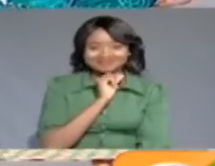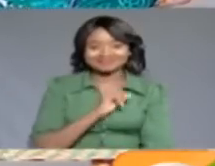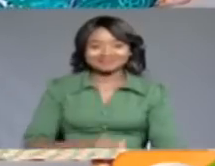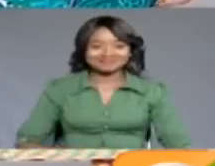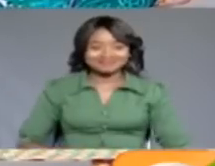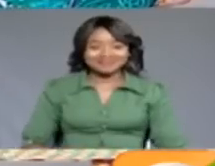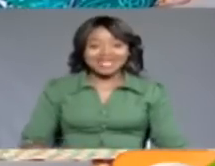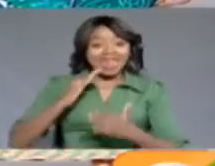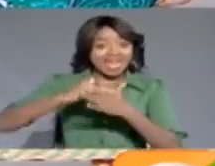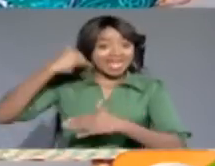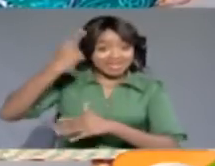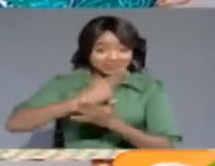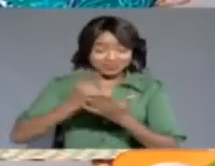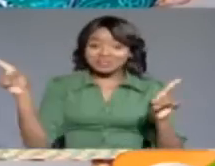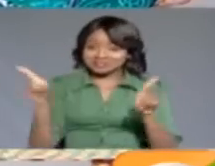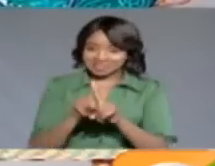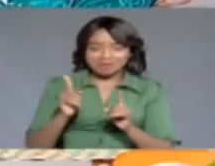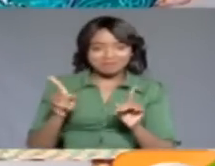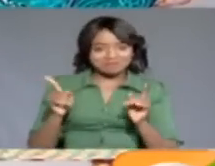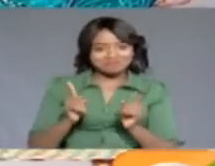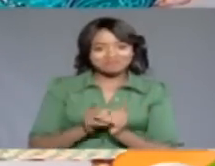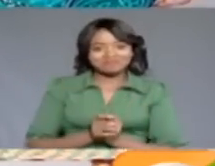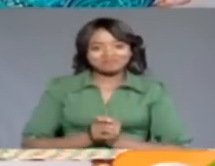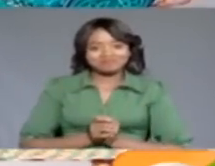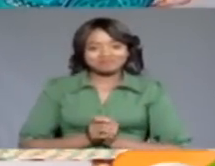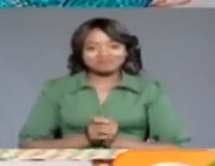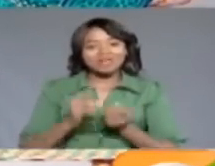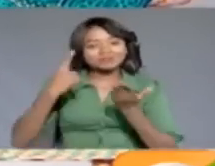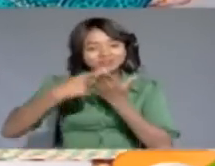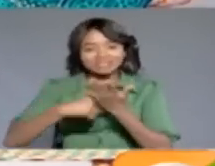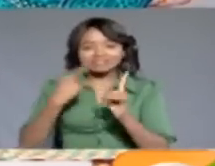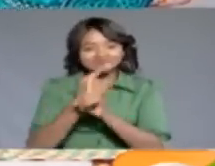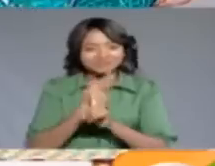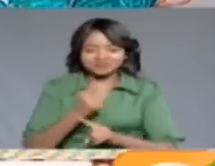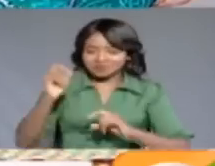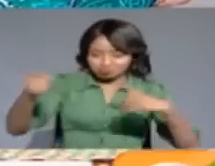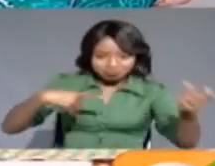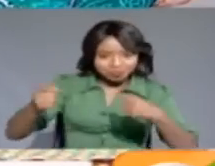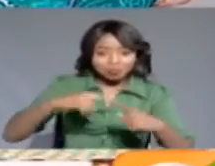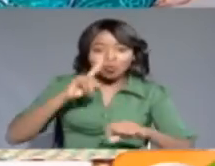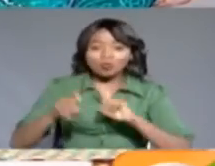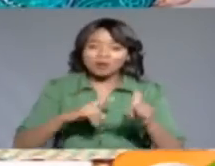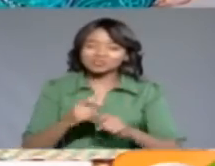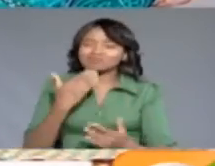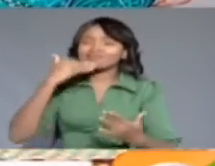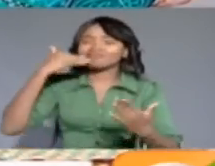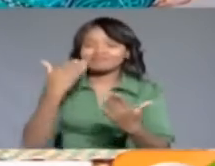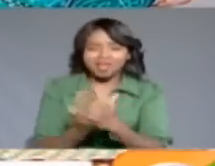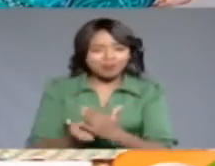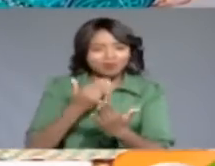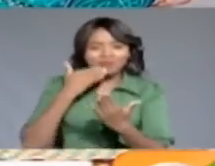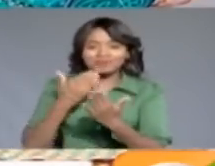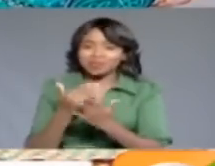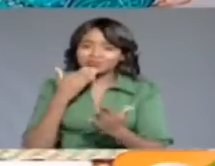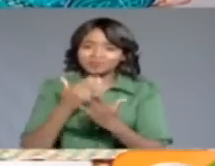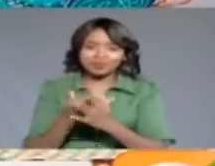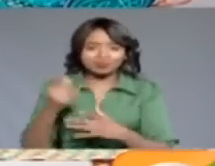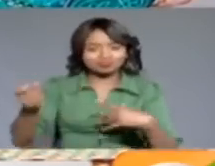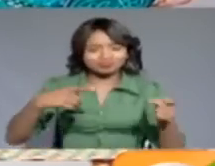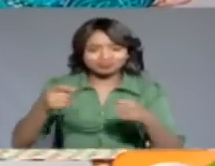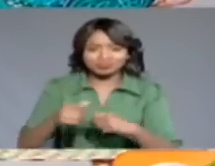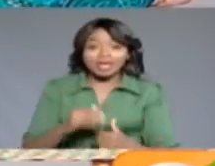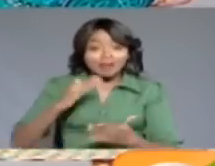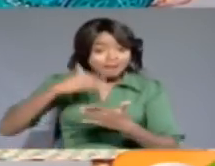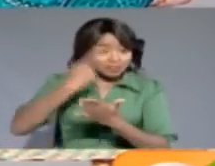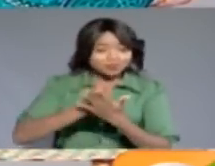Yaraendelea wiki ijayo lakini kijabu msawali inabidi tuendelee kujibu maswali kabisa sana kwa watazamaji wote ambao wametuma maswali kabisa. Na tukuweza kuyajibu wiki